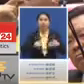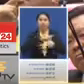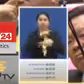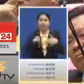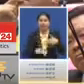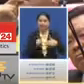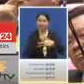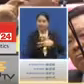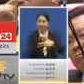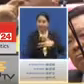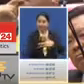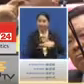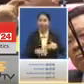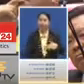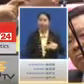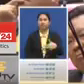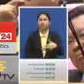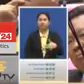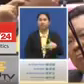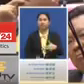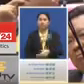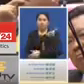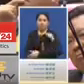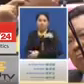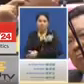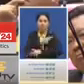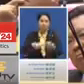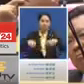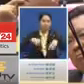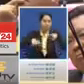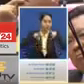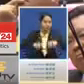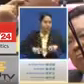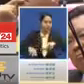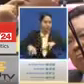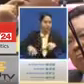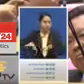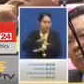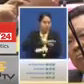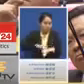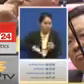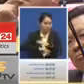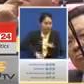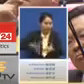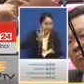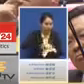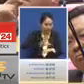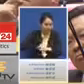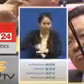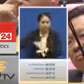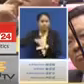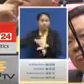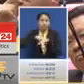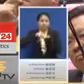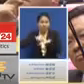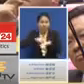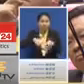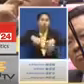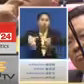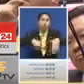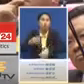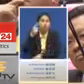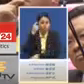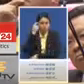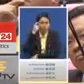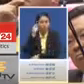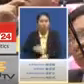1ข้อยุติทางการแพทย์เอาออกมาให้ชาวบ้านได้รู้มากที่สุดอย่าให้